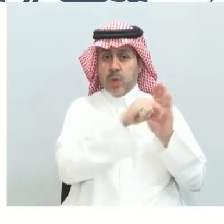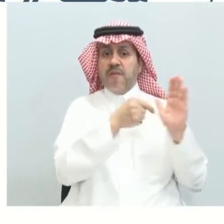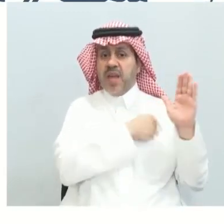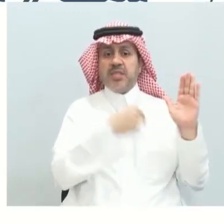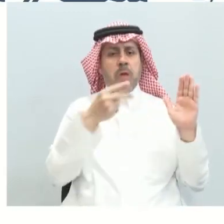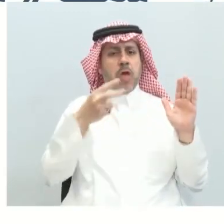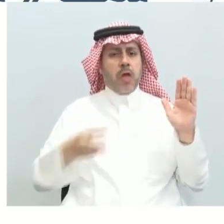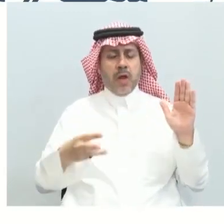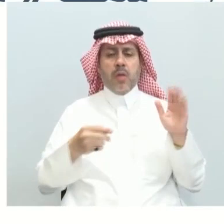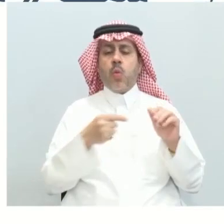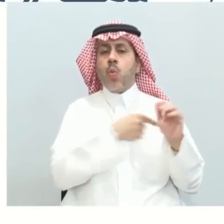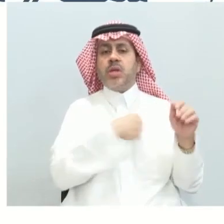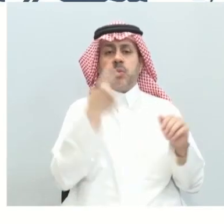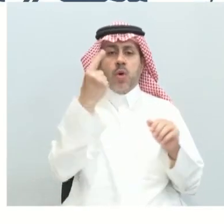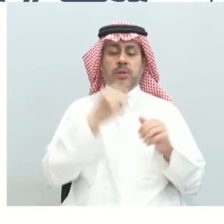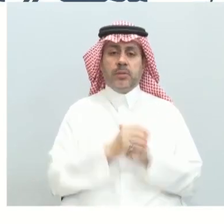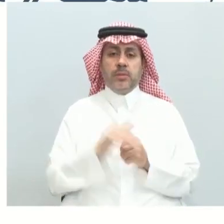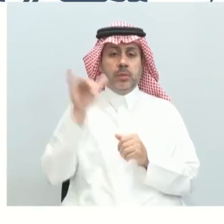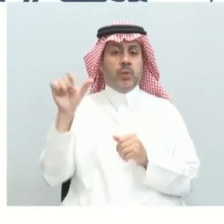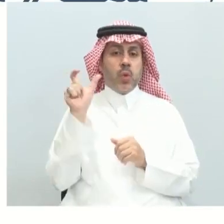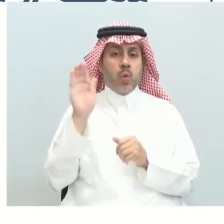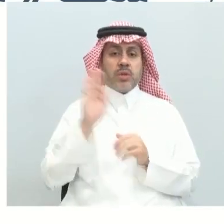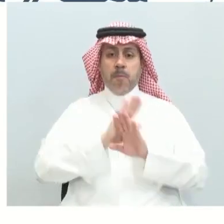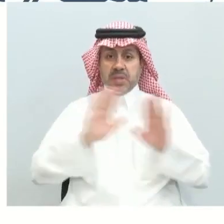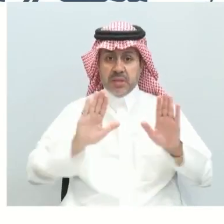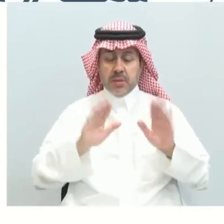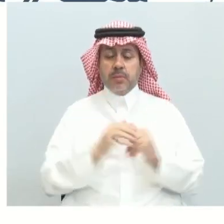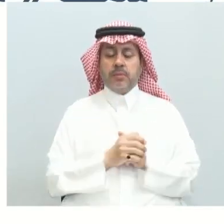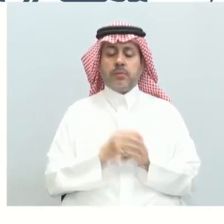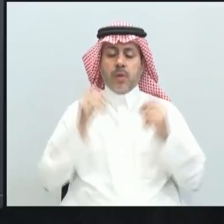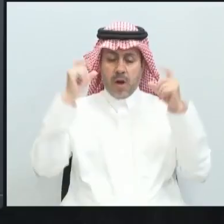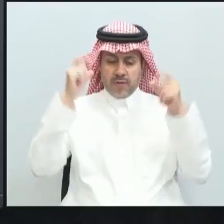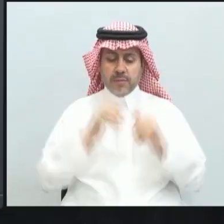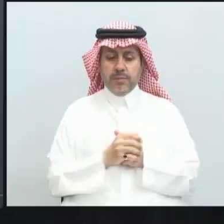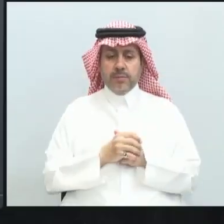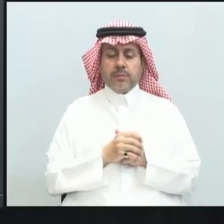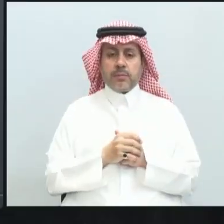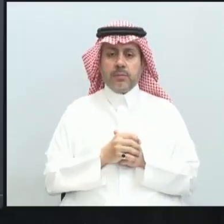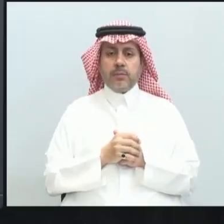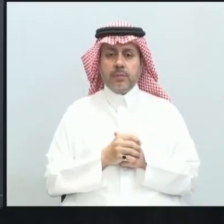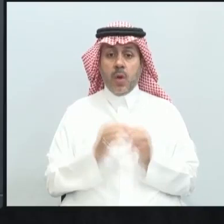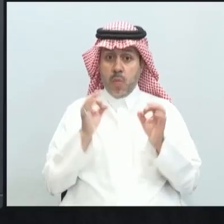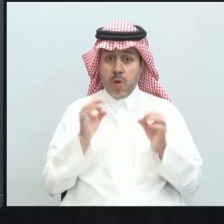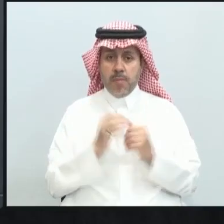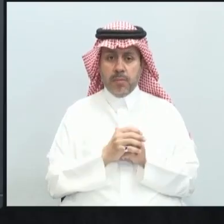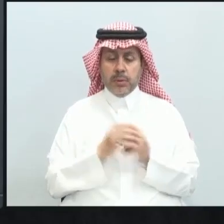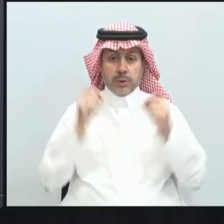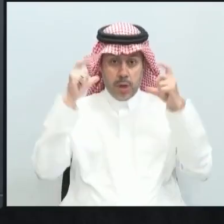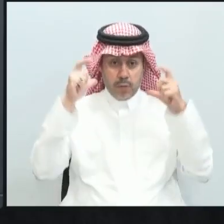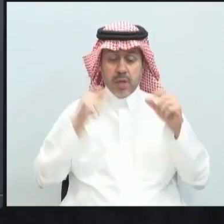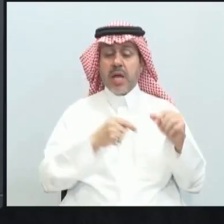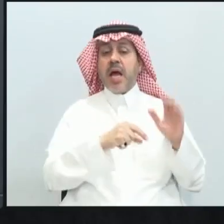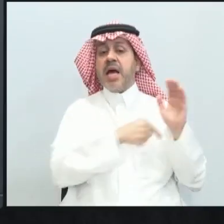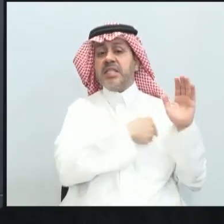ام ان لها اسما واحدا سميت به ايضا لابد ان تعرفوا ان اسماء